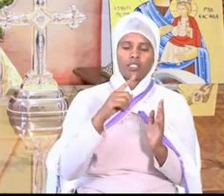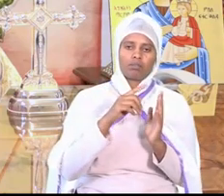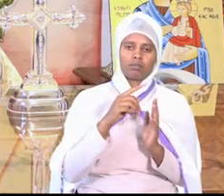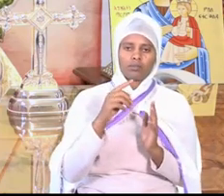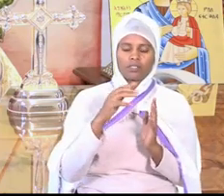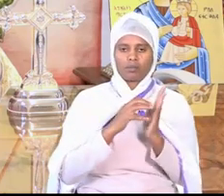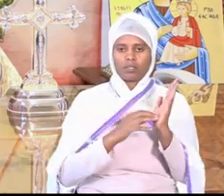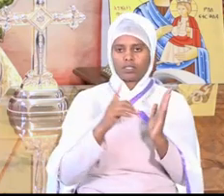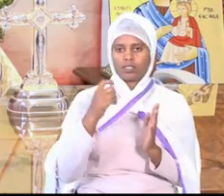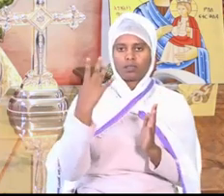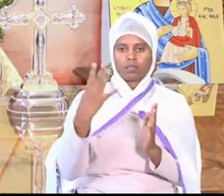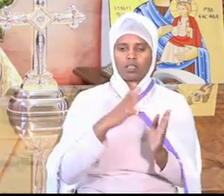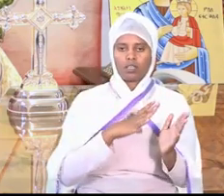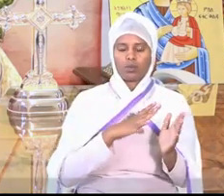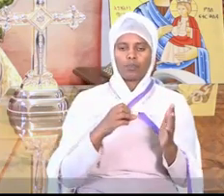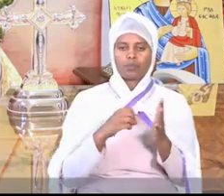7:13-14